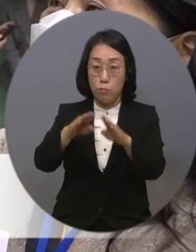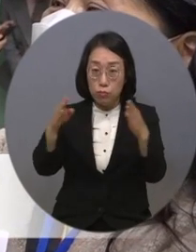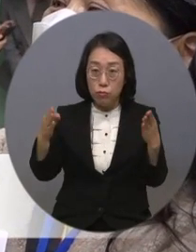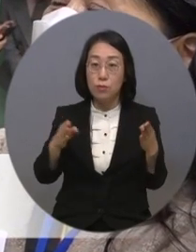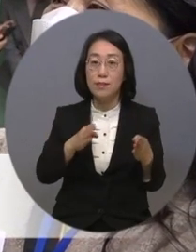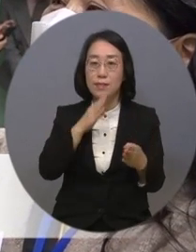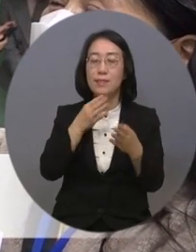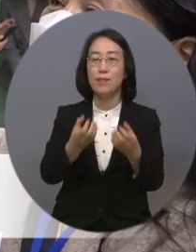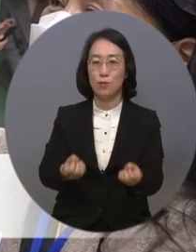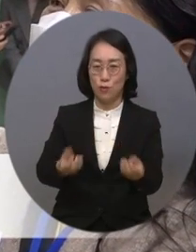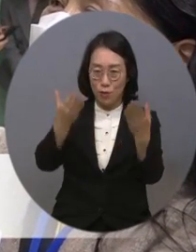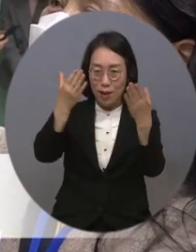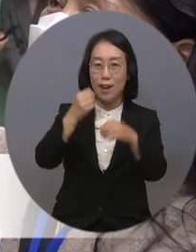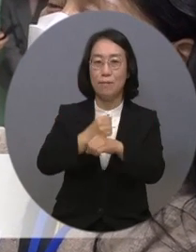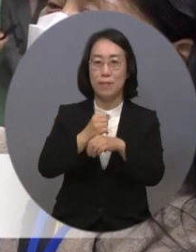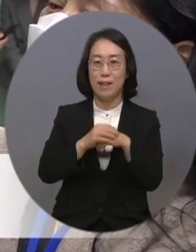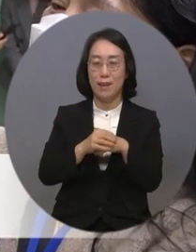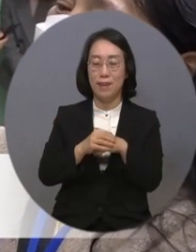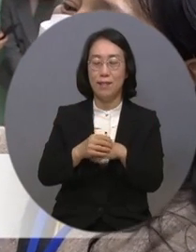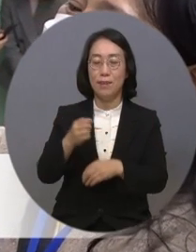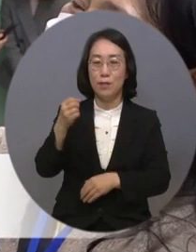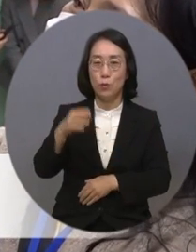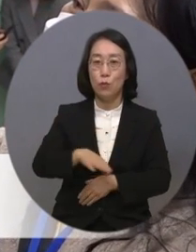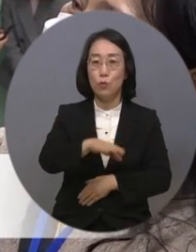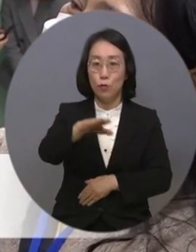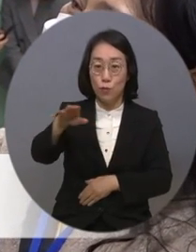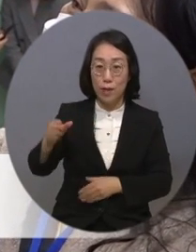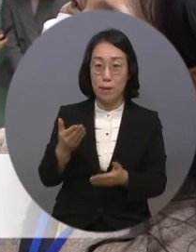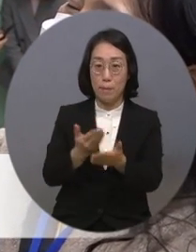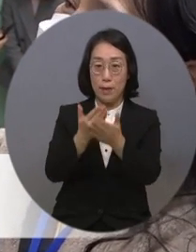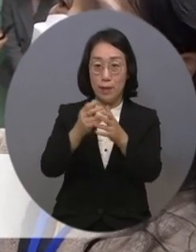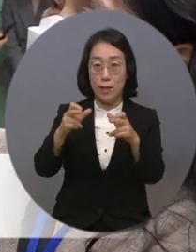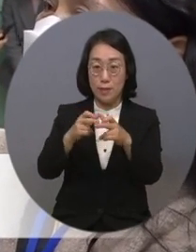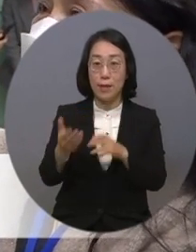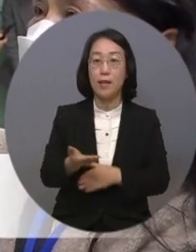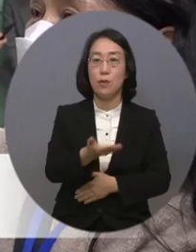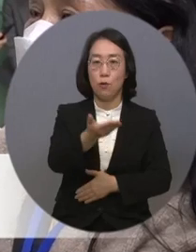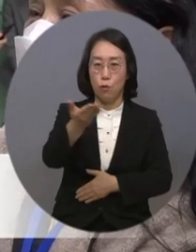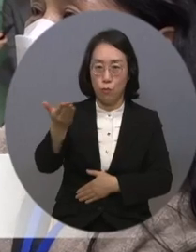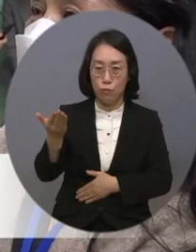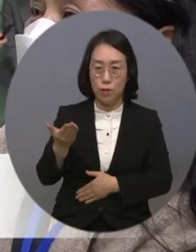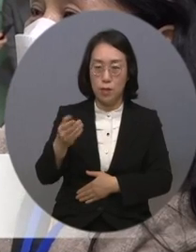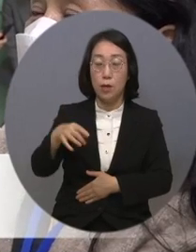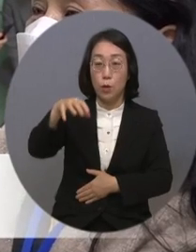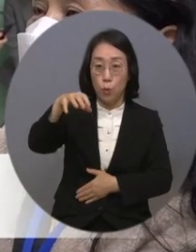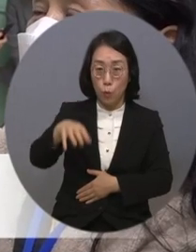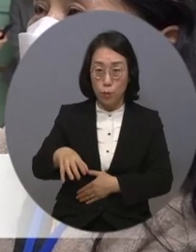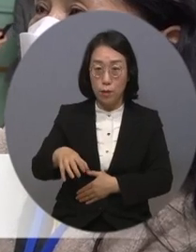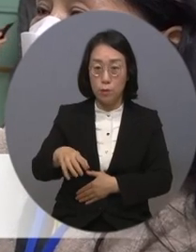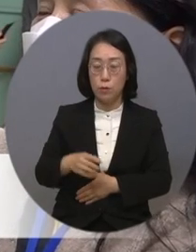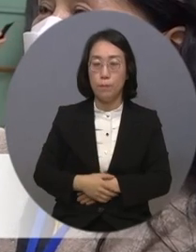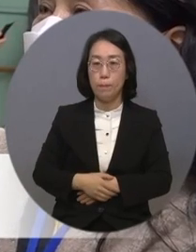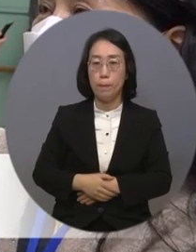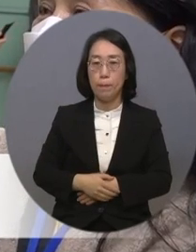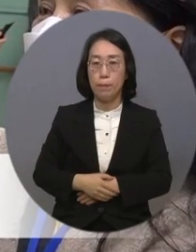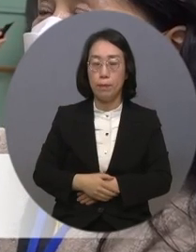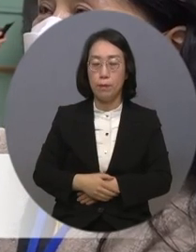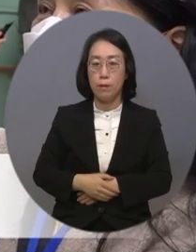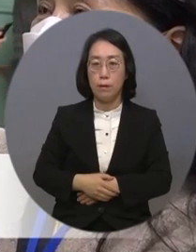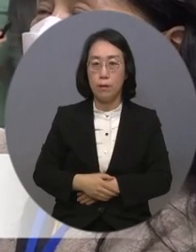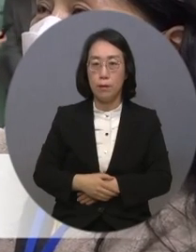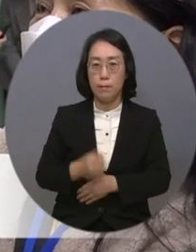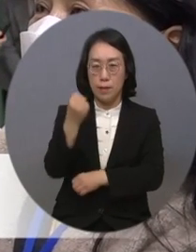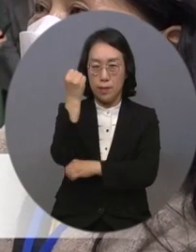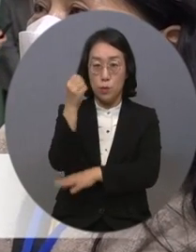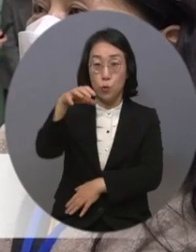진심으로 축하드립니다. 그리고 이제 우리 발달장애인 여러분들이 의정부에서 이렇게 조그만 그 터를 마련할 수